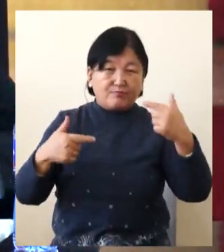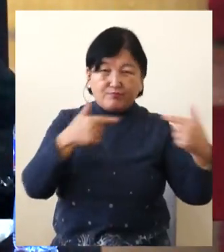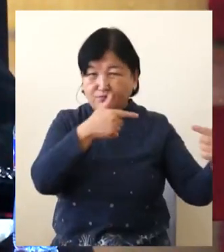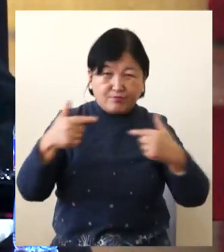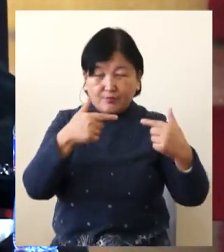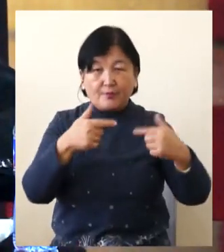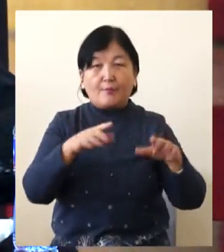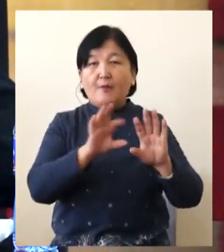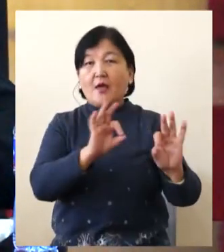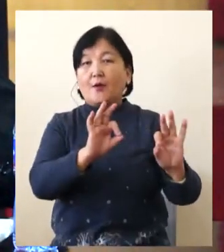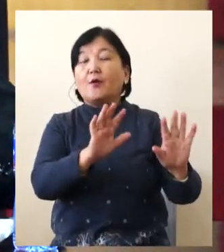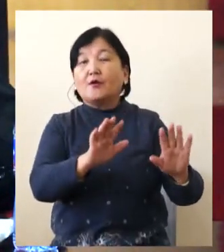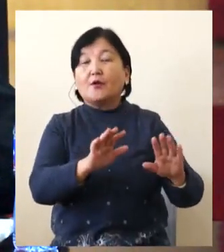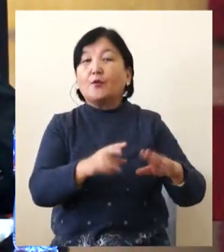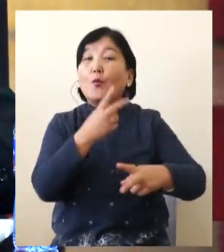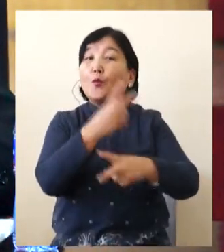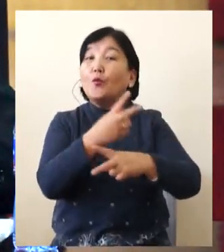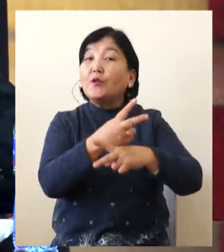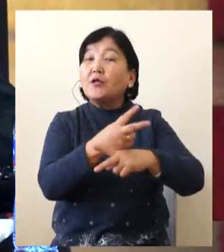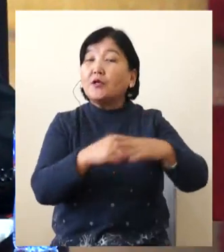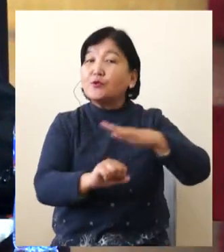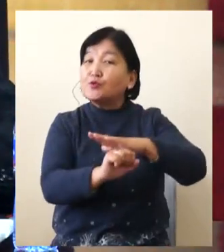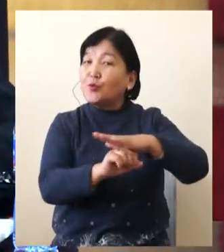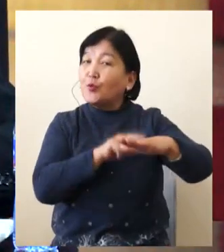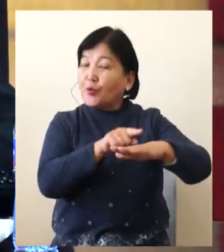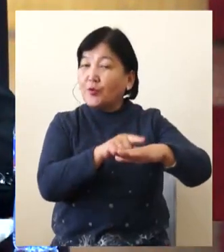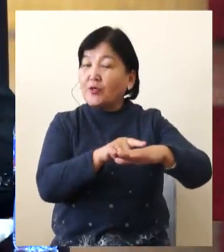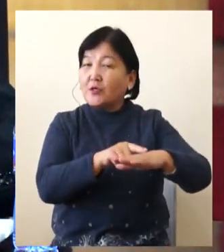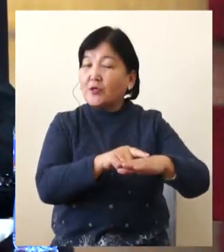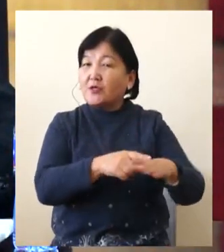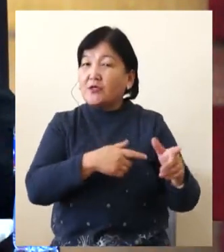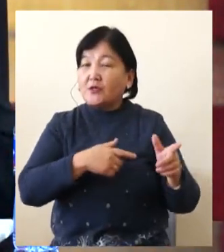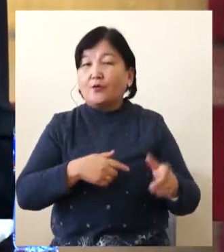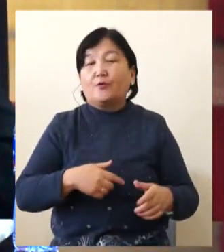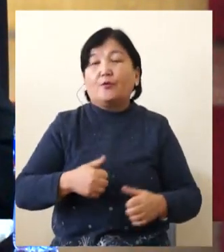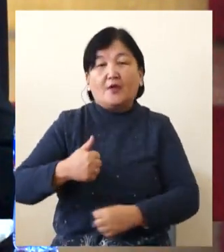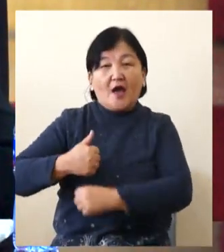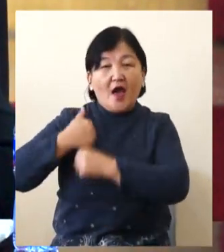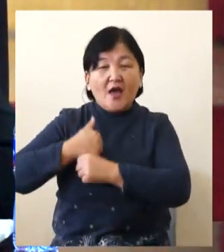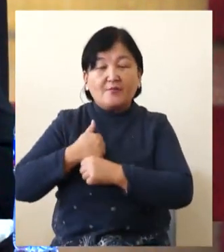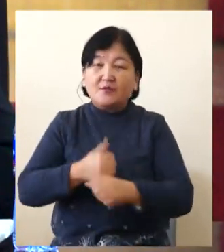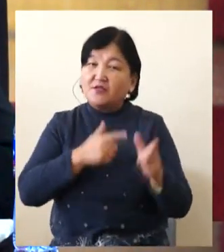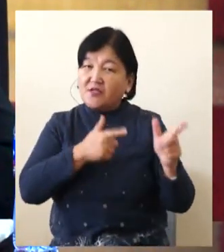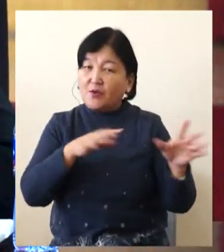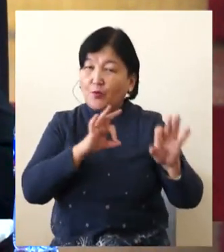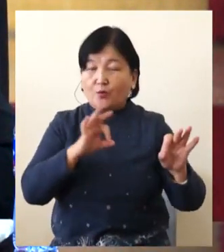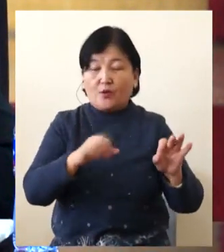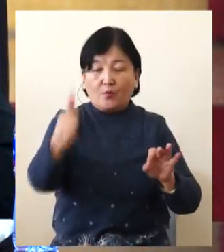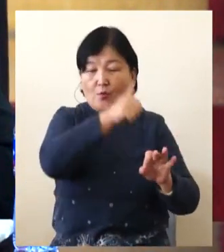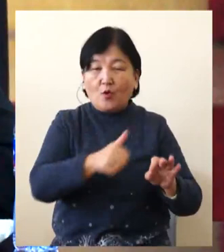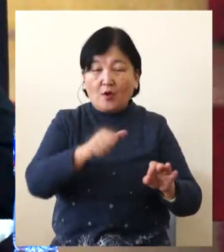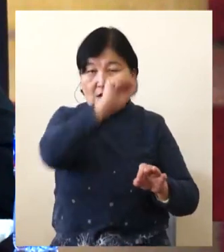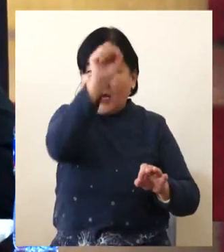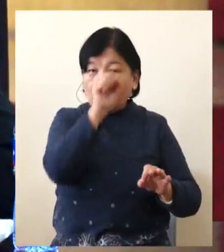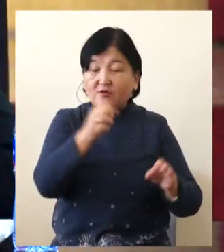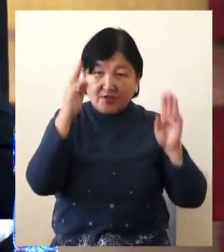нөх хуулийн суурь нь бол болоод ажиллаад ингээд цэрэг зевсэггүй ингээд асуудал шийдээ солиод байна гэдэг бол фантастик.